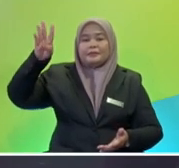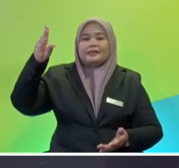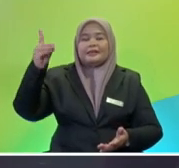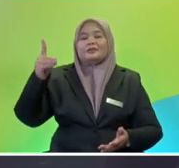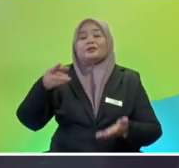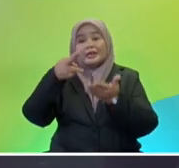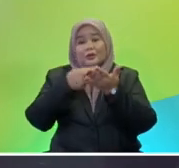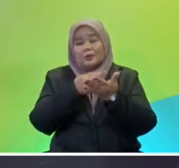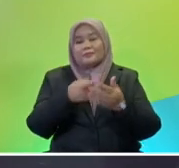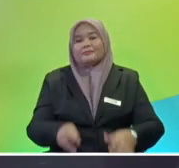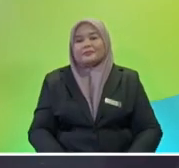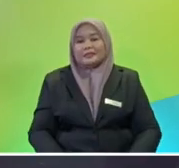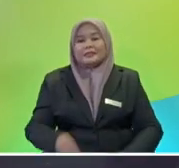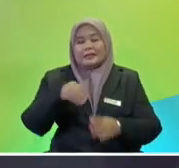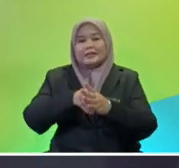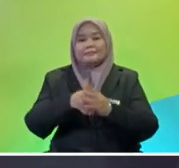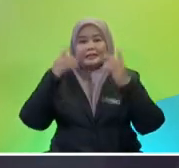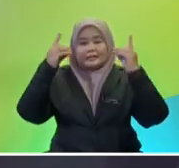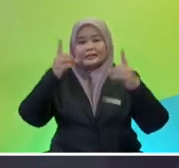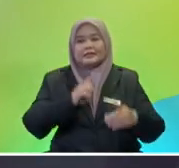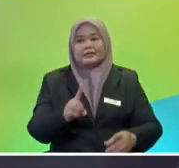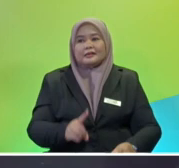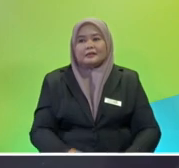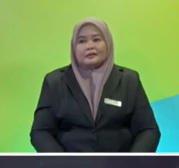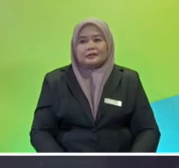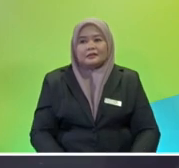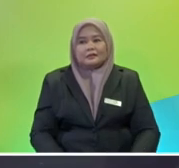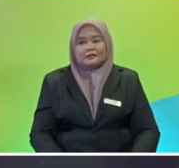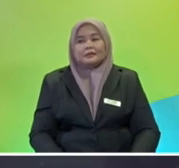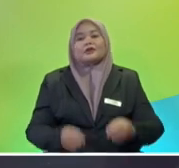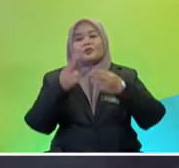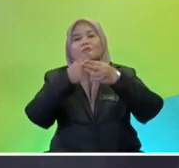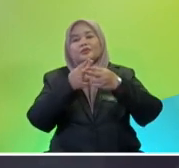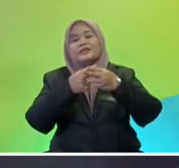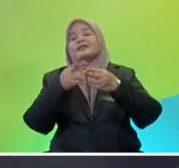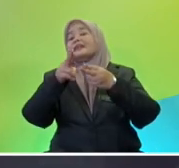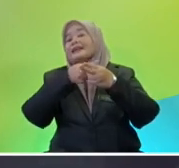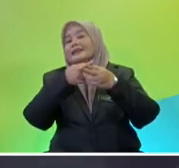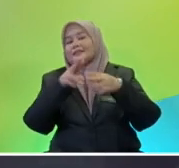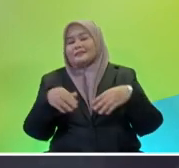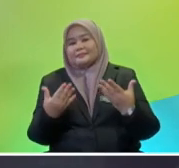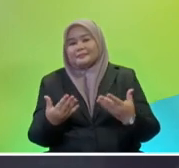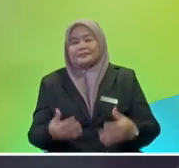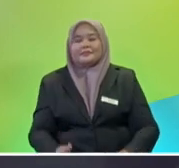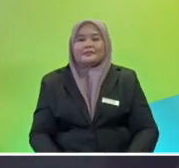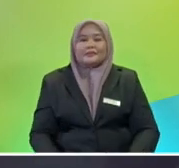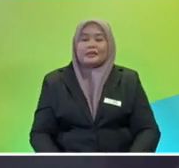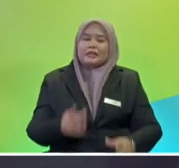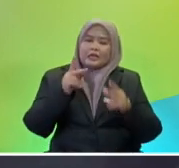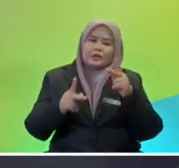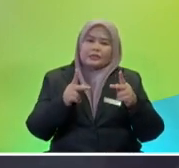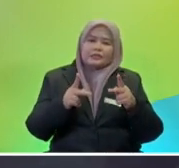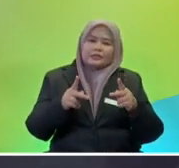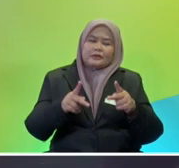untuk PBB dalam pendidikan Islam secara ringkas kalau